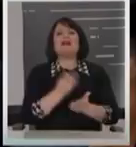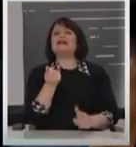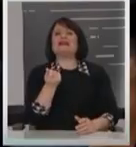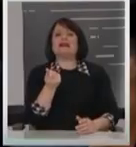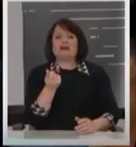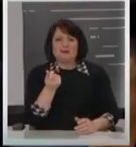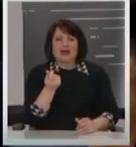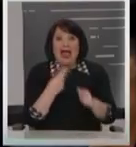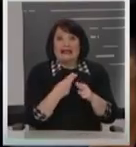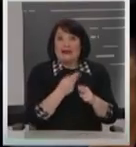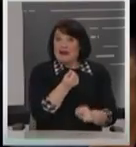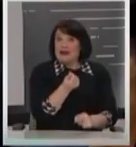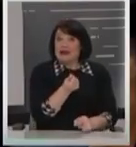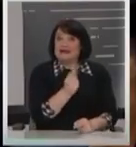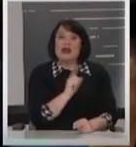όχι